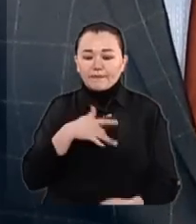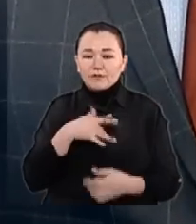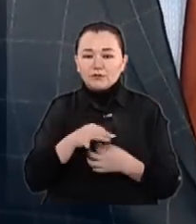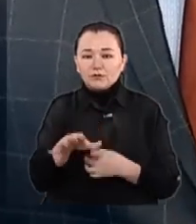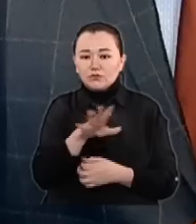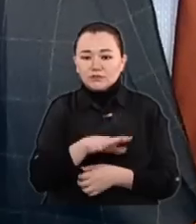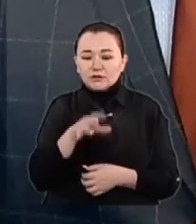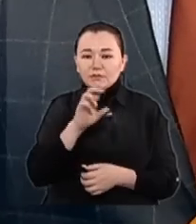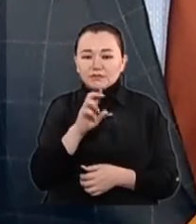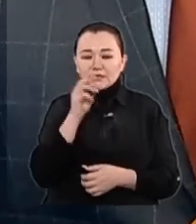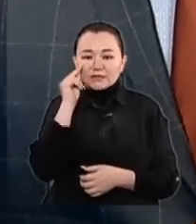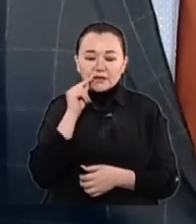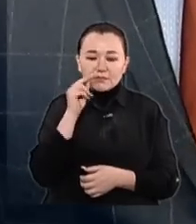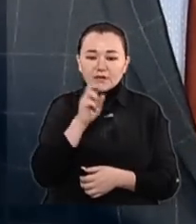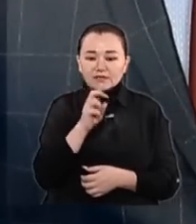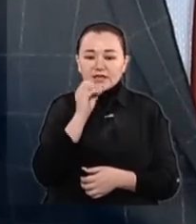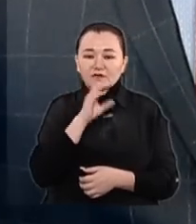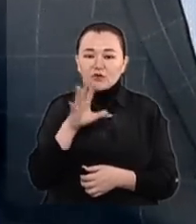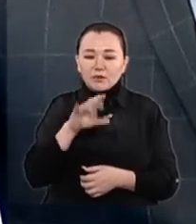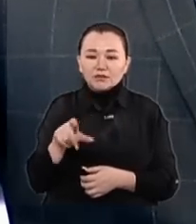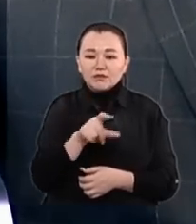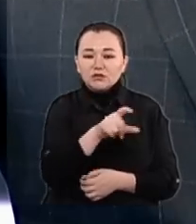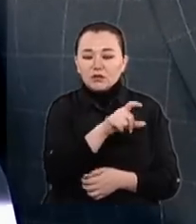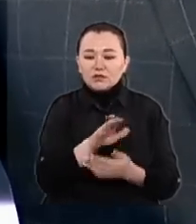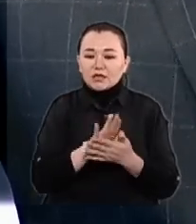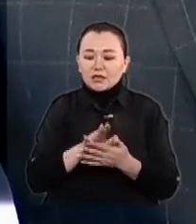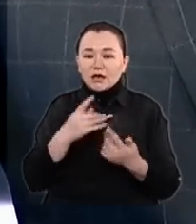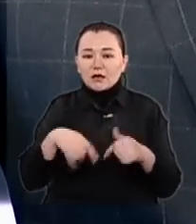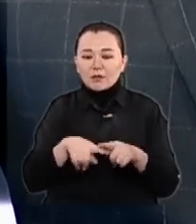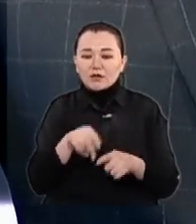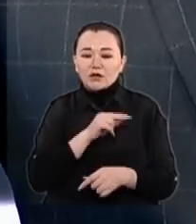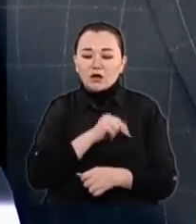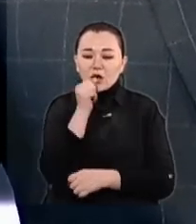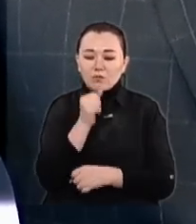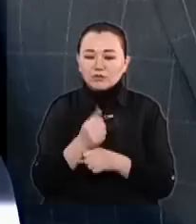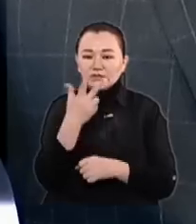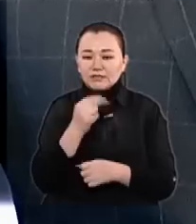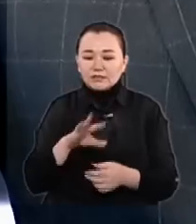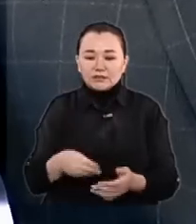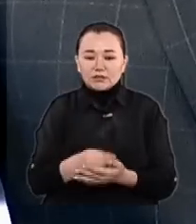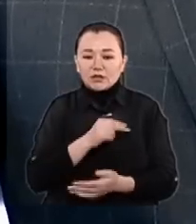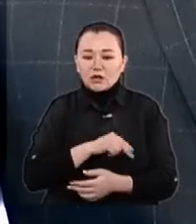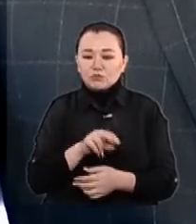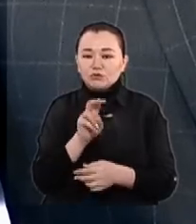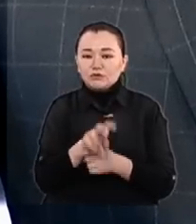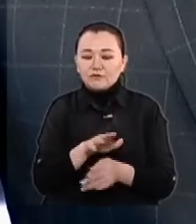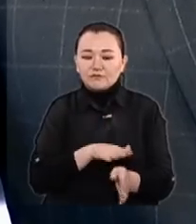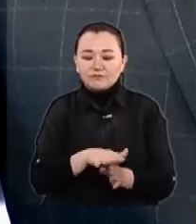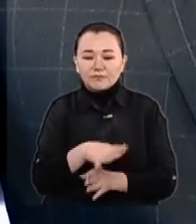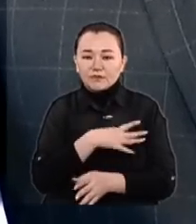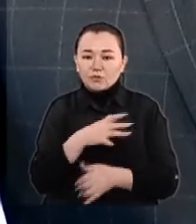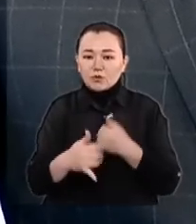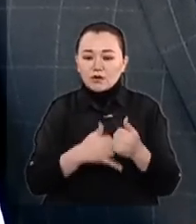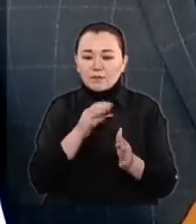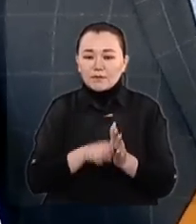облысында Батыс Қытай, Батыс Еуропа автожолының тазалығына жауапты компания жұмысшылары 3 күннен бері жұмысқа шықпады. Күтімсіз қалған